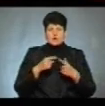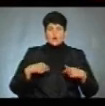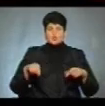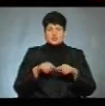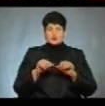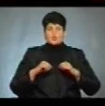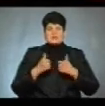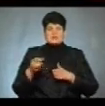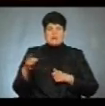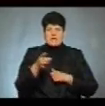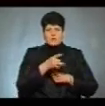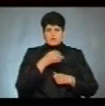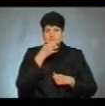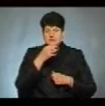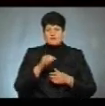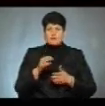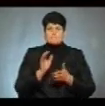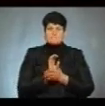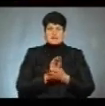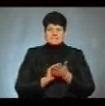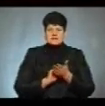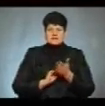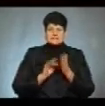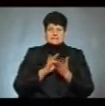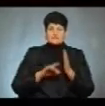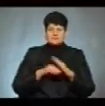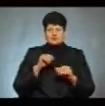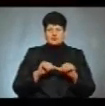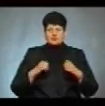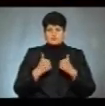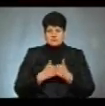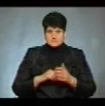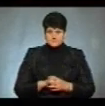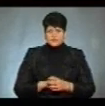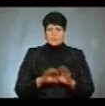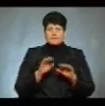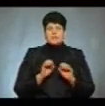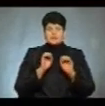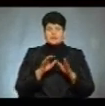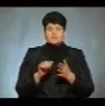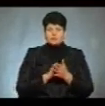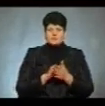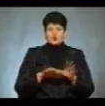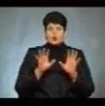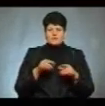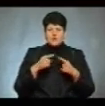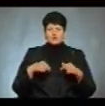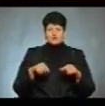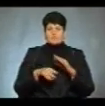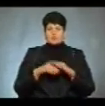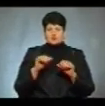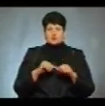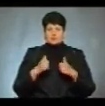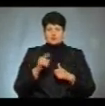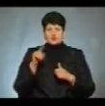комісій з регіонів, повідомив прес-секретар Центральної виборчої комісії Костянтин Хівренко. Передав документи і голова окружної виборчої комісії